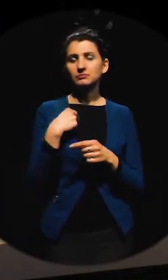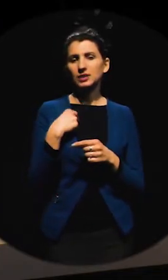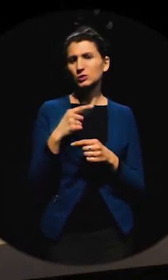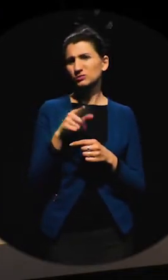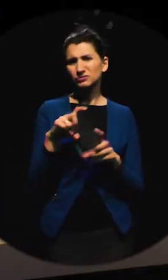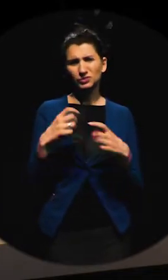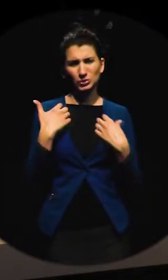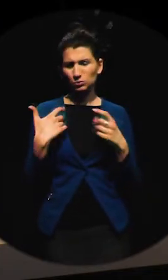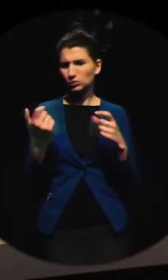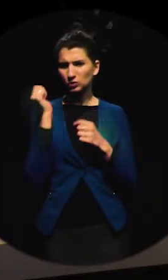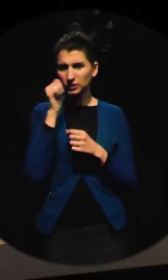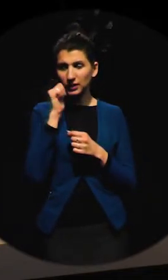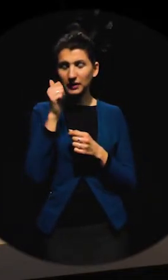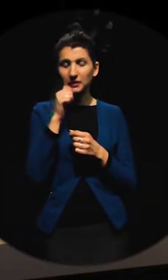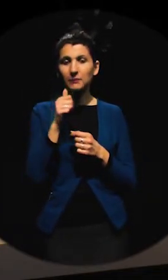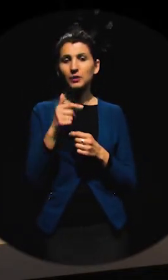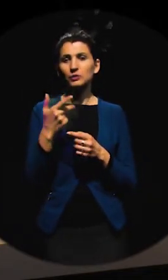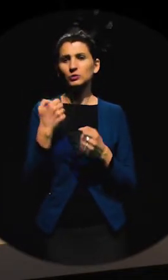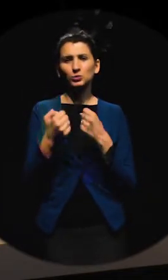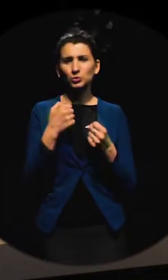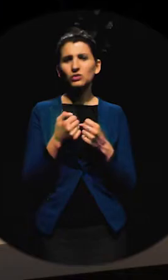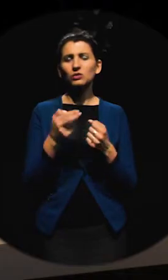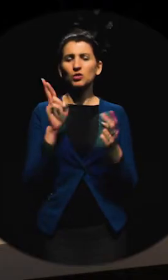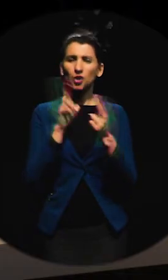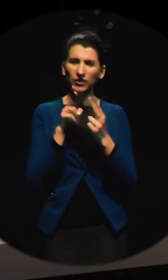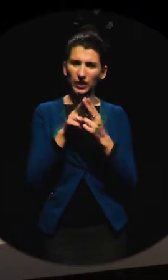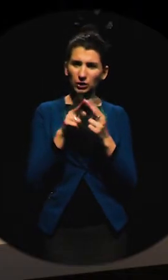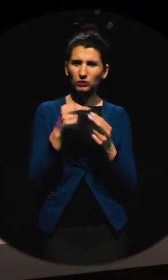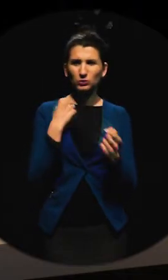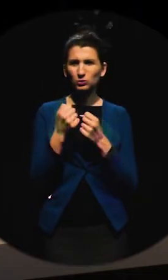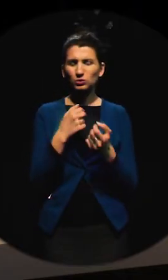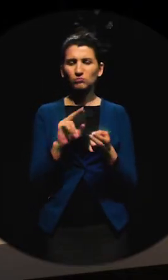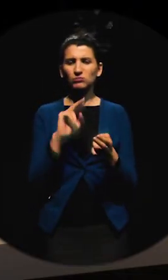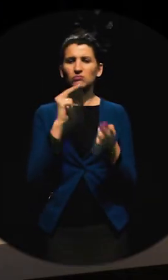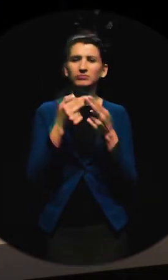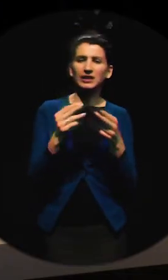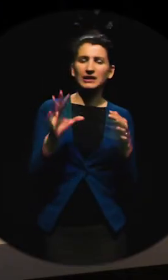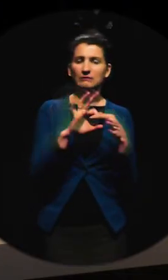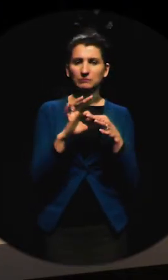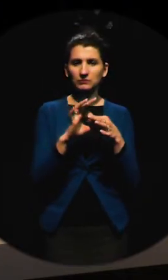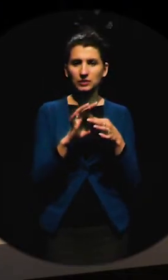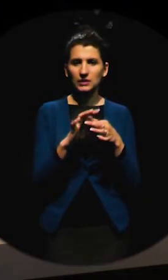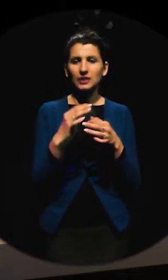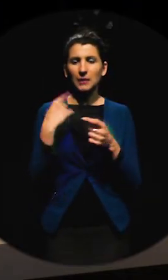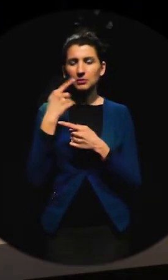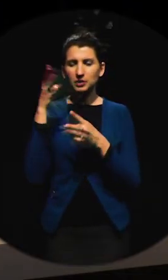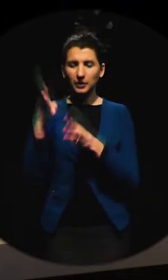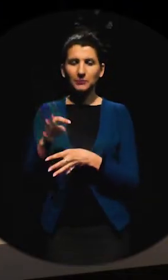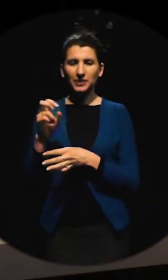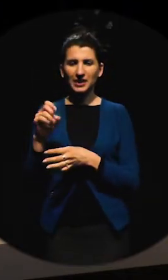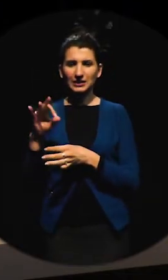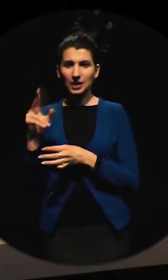życiu codziennym trudno nawiązać kontakt, znaleźć odzew. Ta sama postać, myślę o Teresce, to